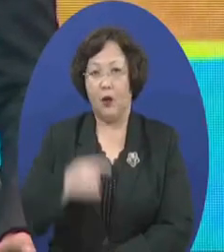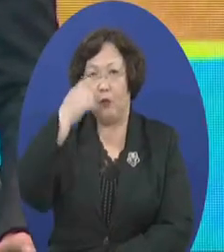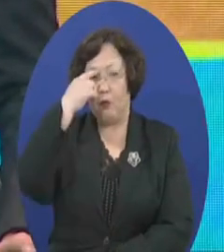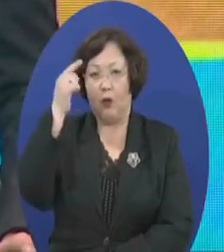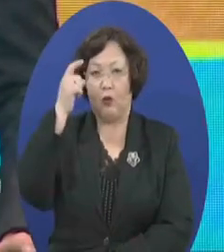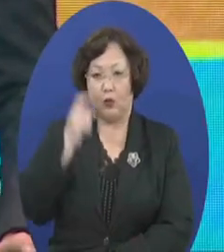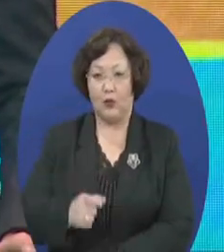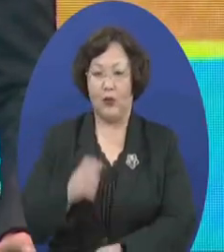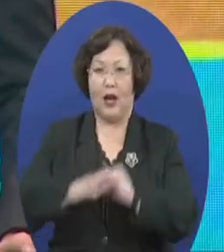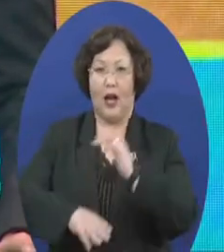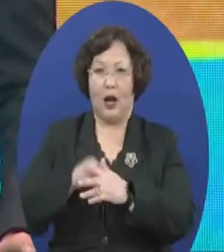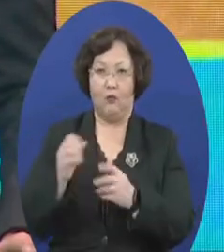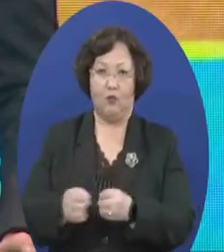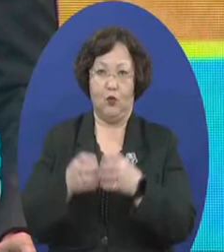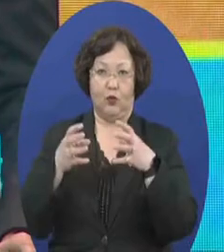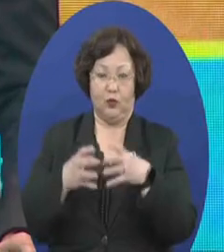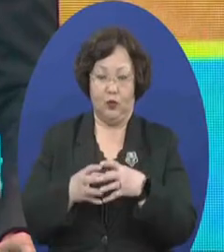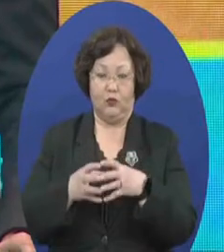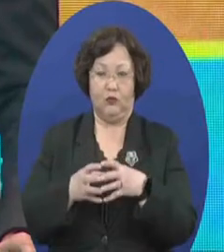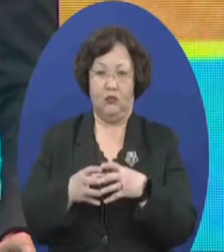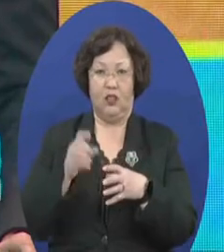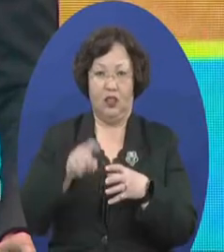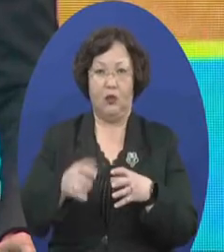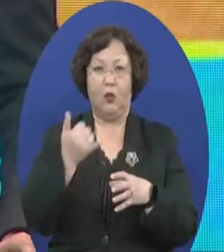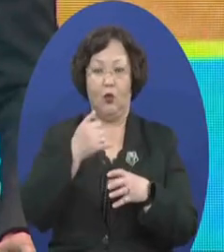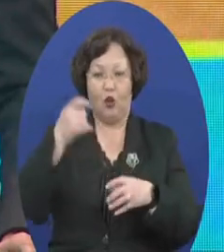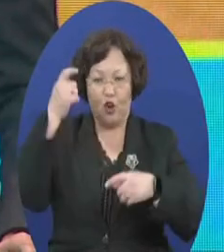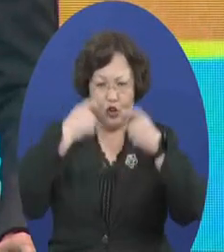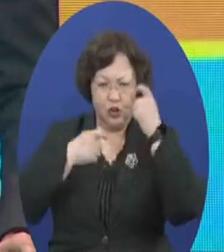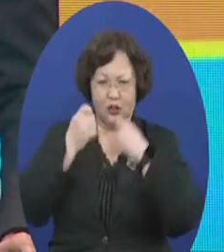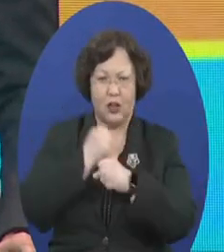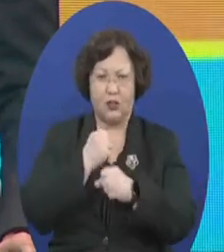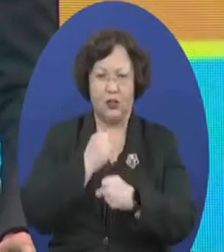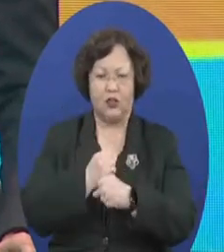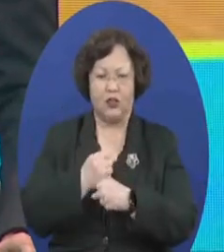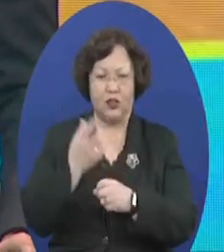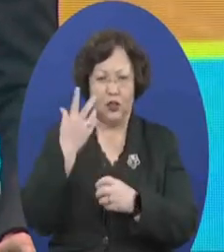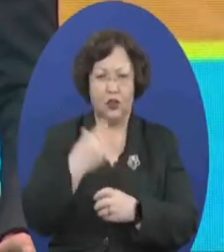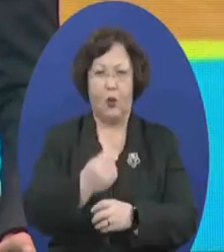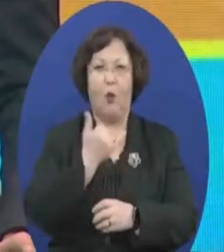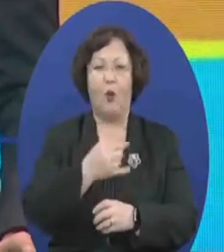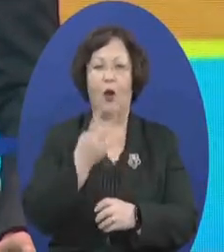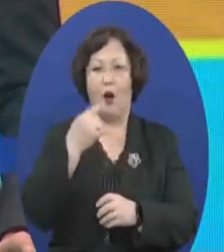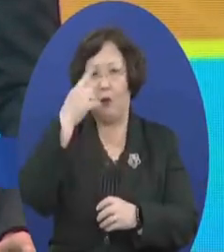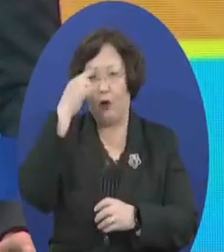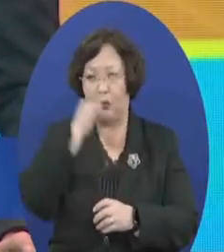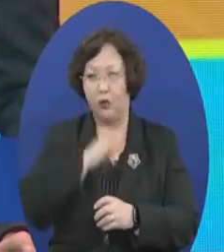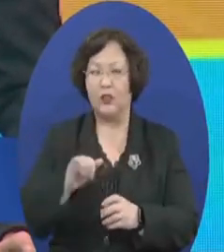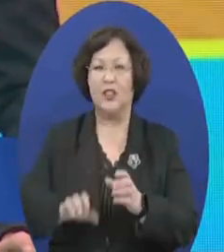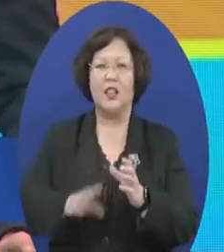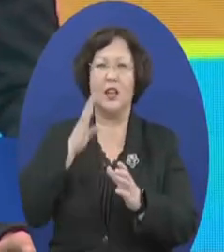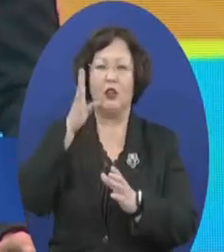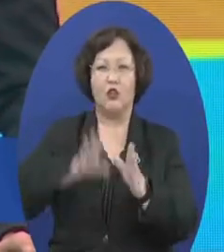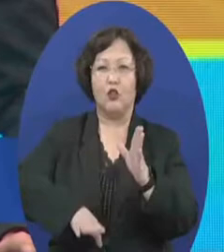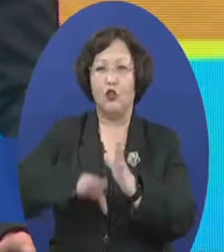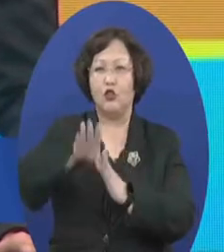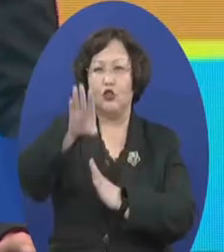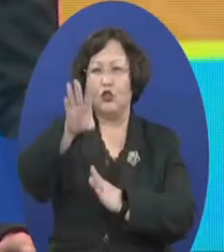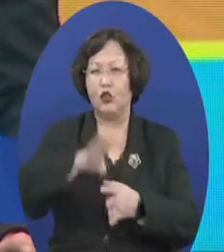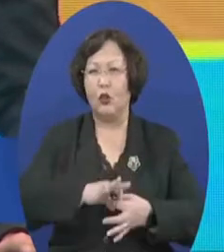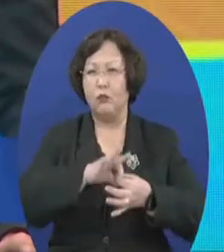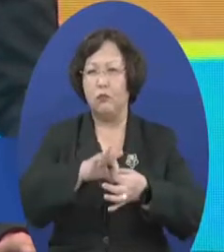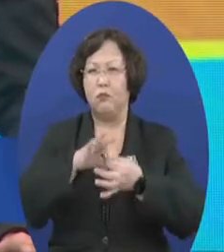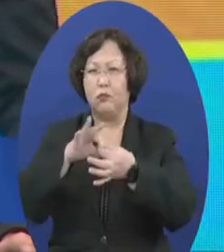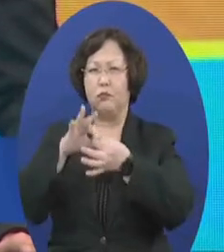Монгол хүний гараар бүтсэн хүлс шингэсэн энэ уурхай улс орны ирээдүйн хөгжлийн төвчөө болоод зогсохгүй.